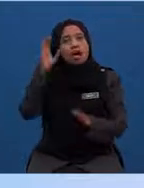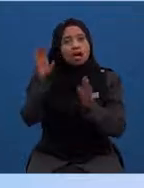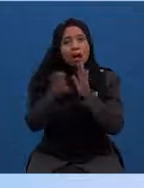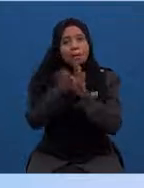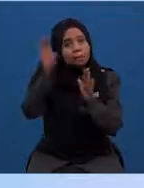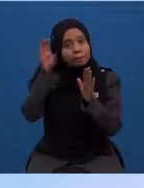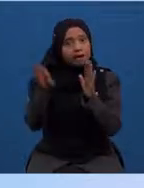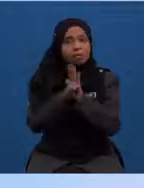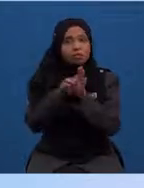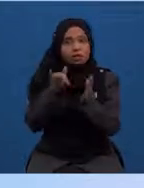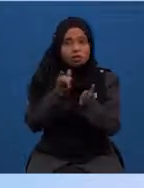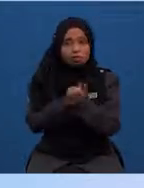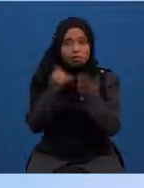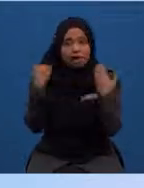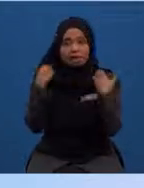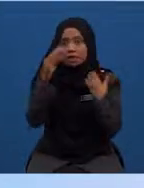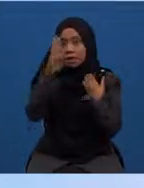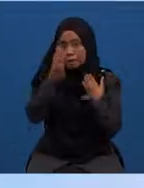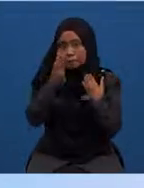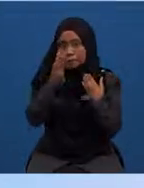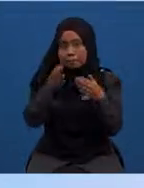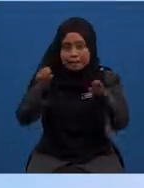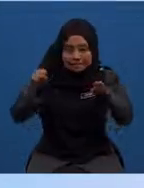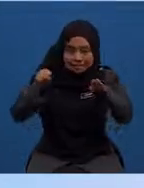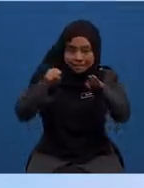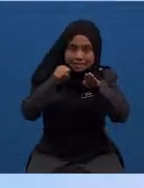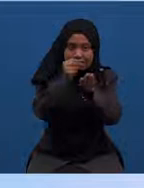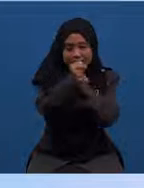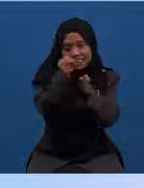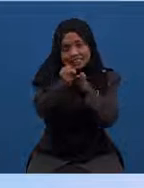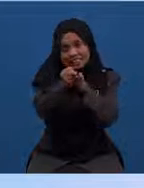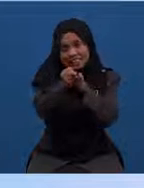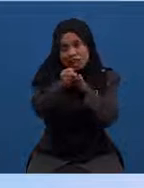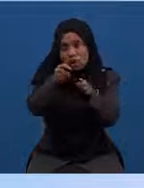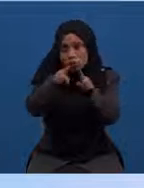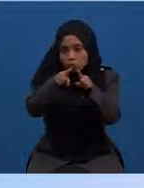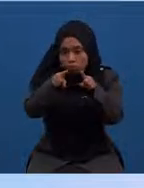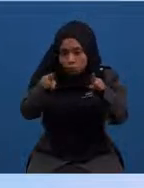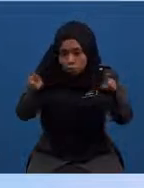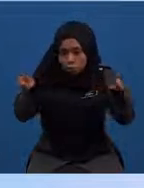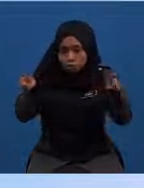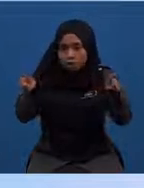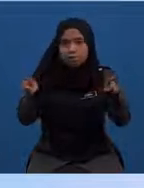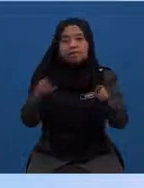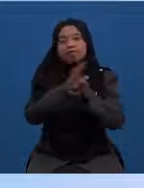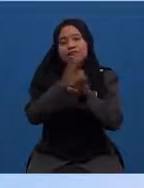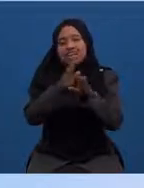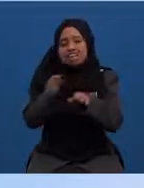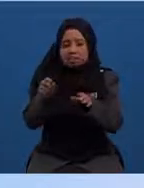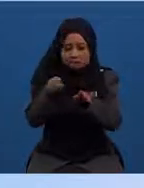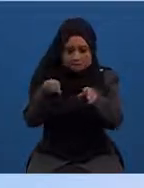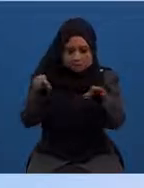Gambar-gambar tersebut mempunyai empat sisi lurus sama panjang. Tiada sisi